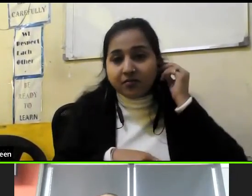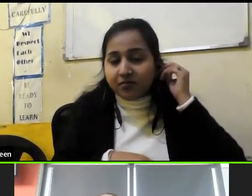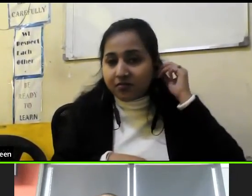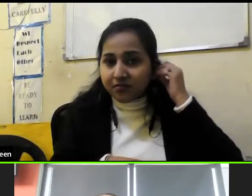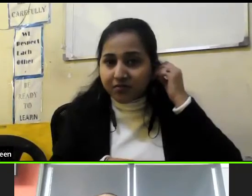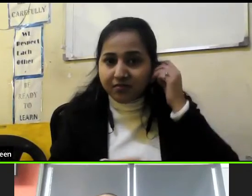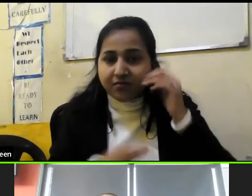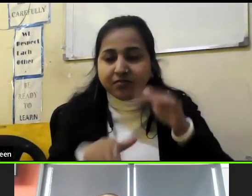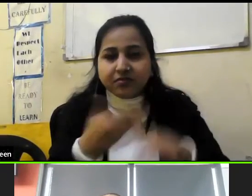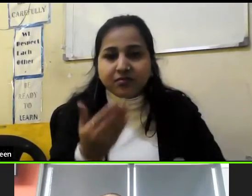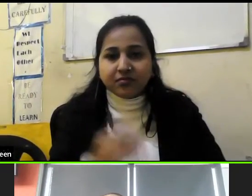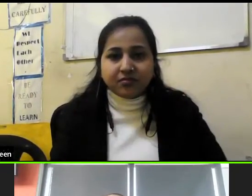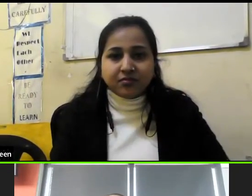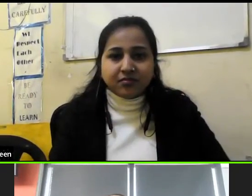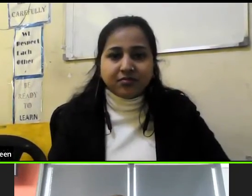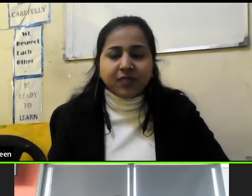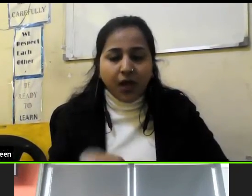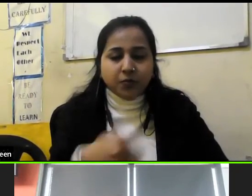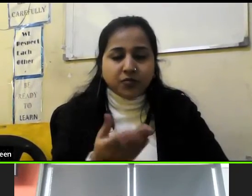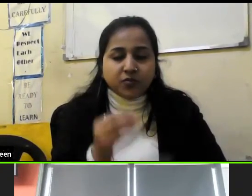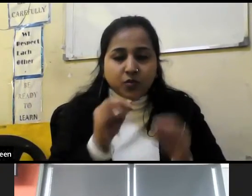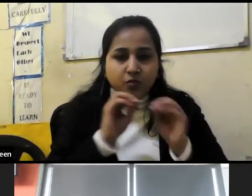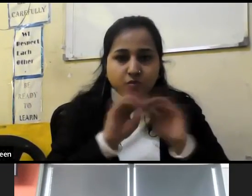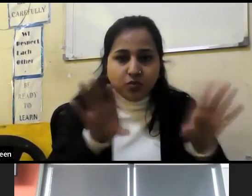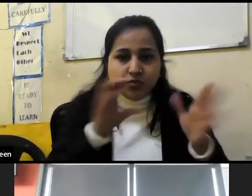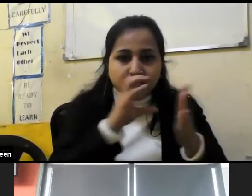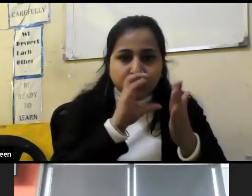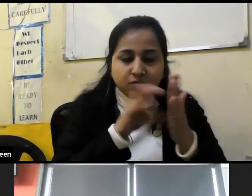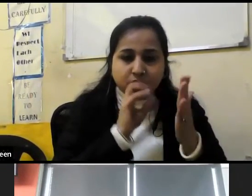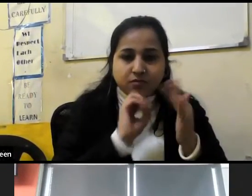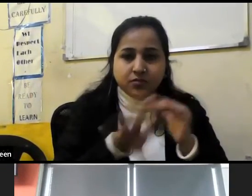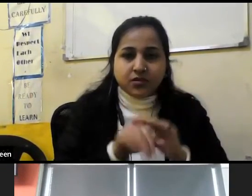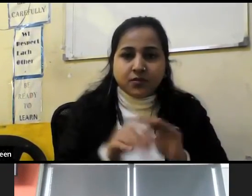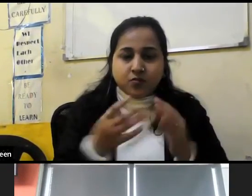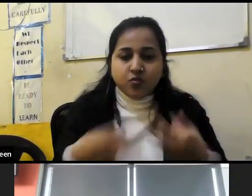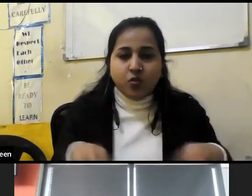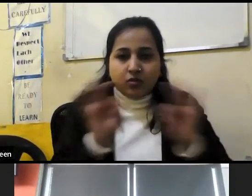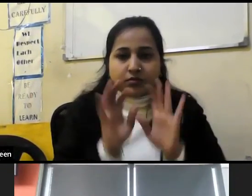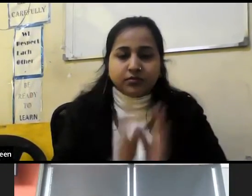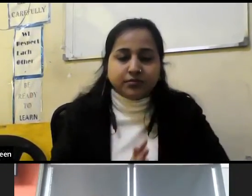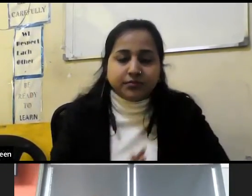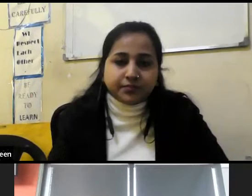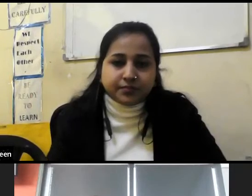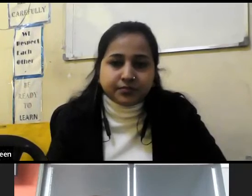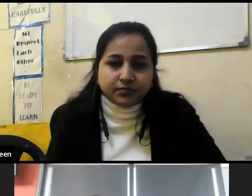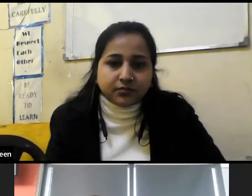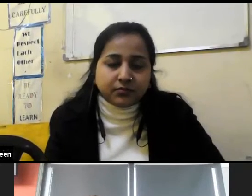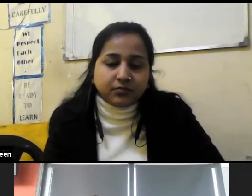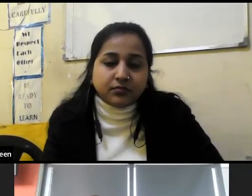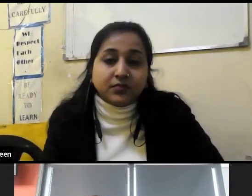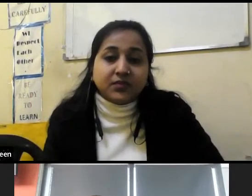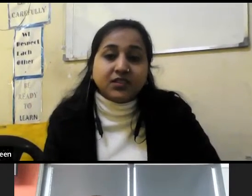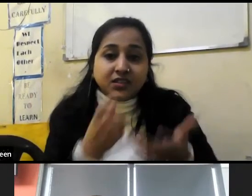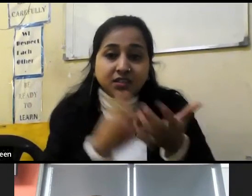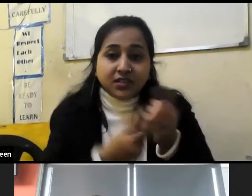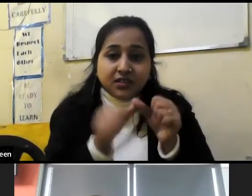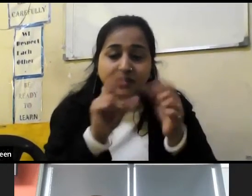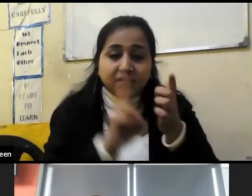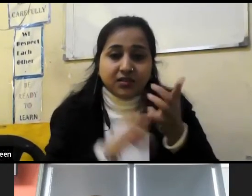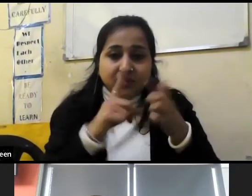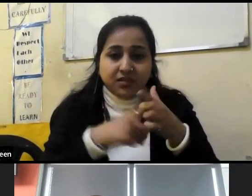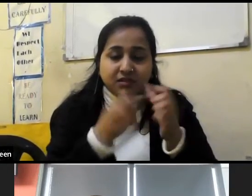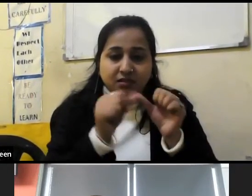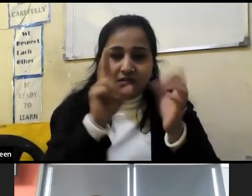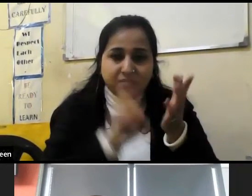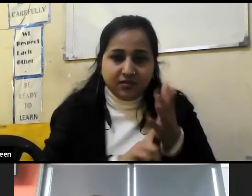आर ओपन, सो आई विल पोस्ट इमीडिएटली. ठीक है, थैंक यू वेरी मच फॉर दैट. Now, Ranjan, I have a question for you.